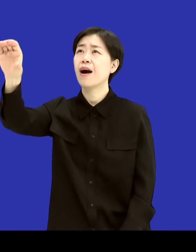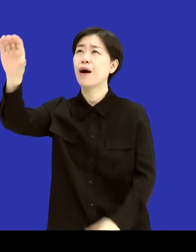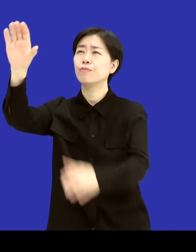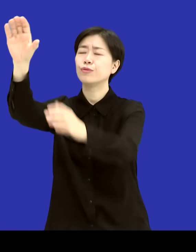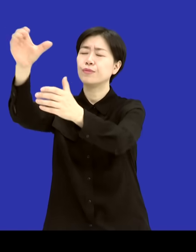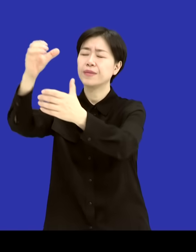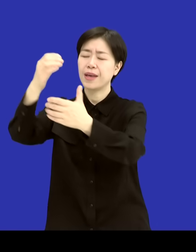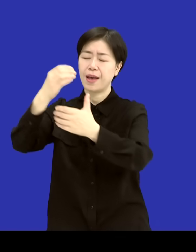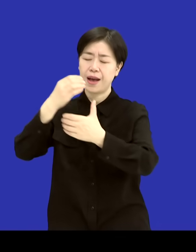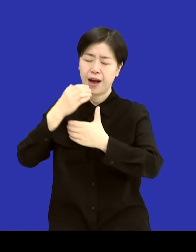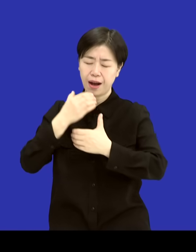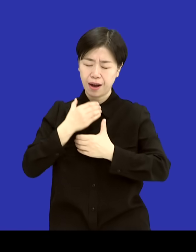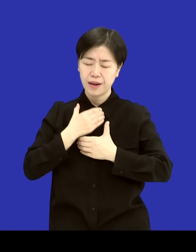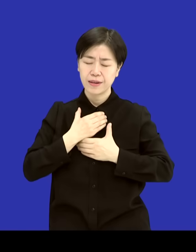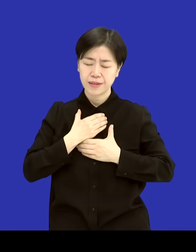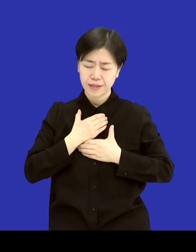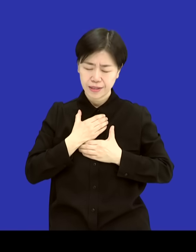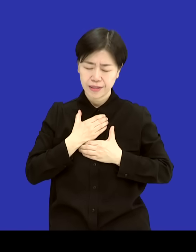십자가 품게